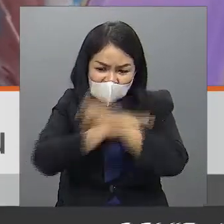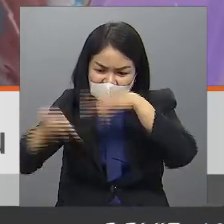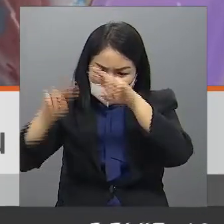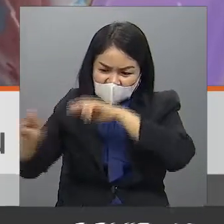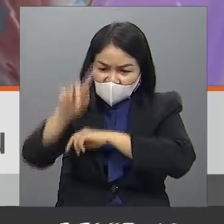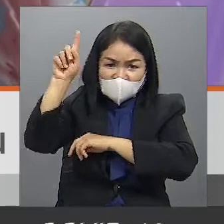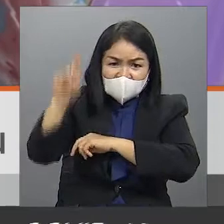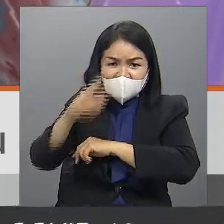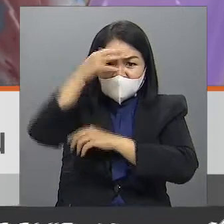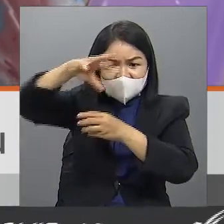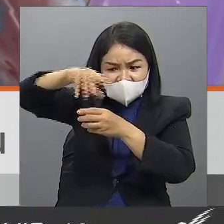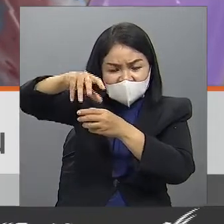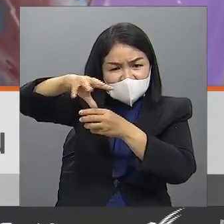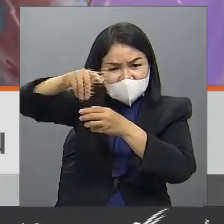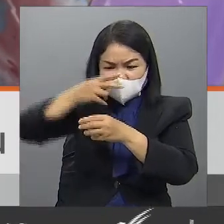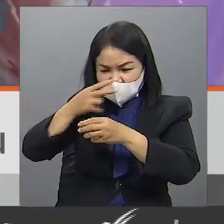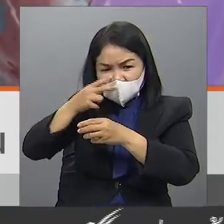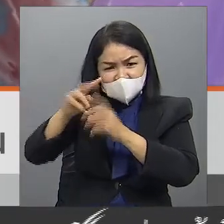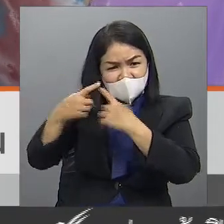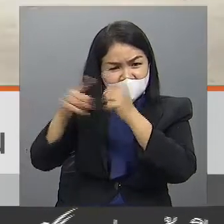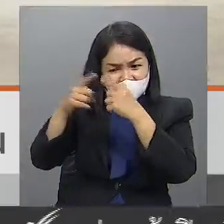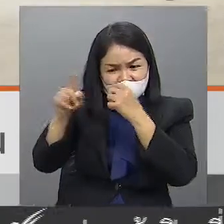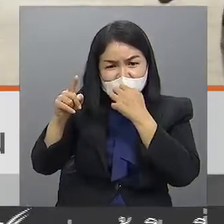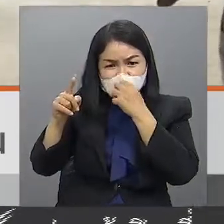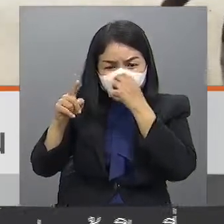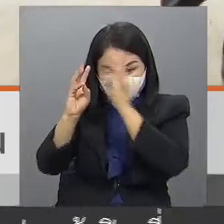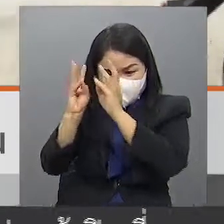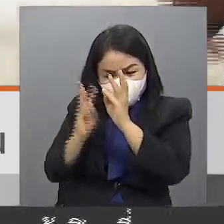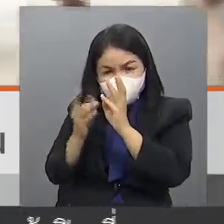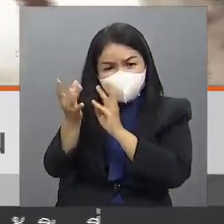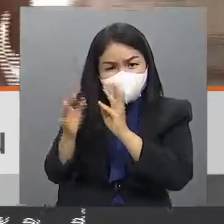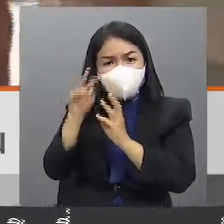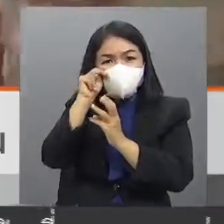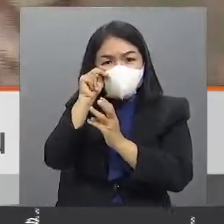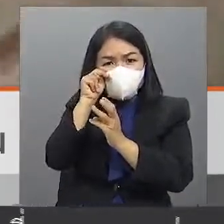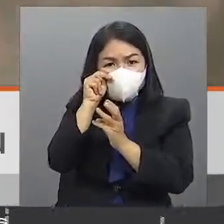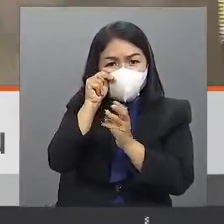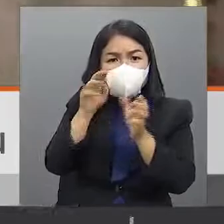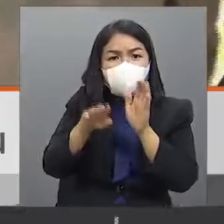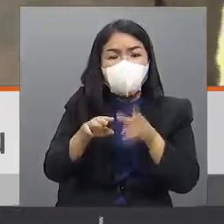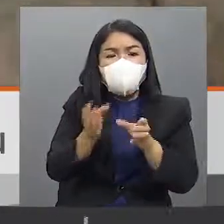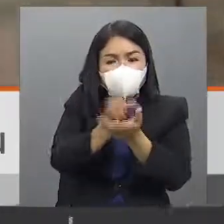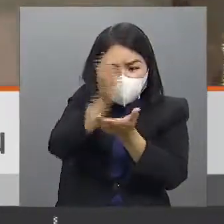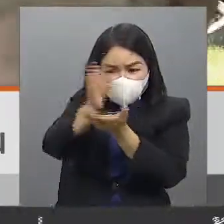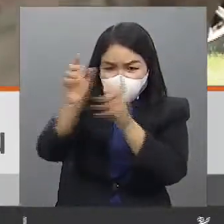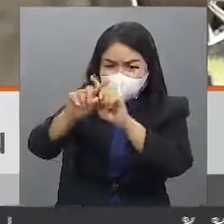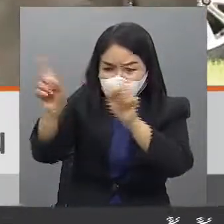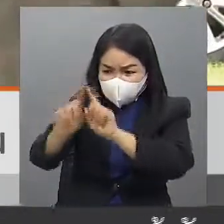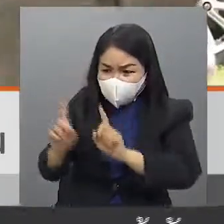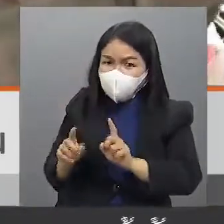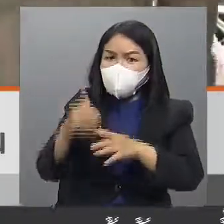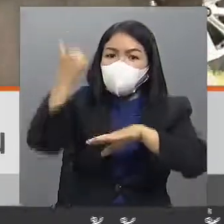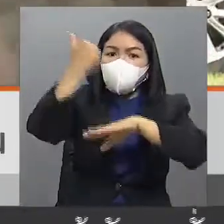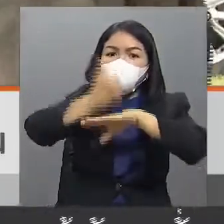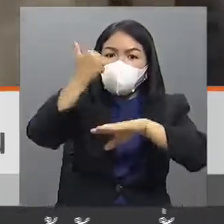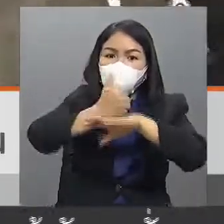นั้นปิดไม่สนิทและในน้ำมีตะกอนรวมถึงปริมาณน้ำในแต่ละขวดก็ไม่เท่ากันนะคะผู้อำนวยการโรงพยาบาลสนามสงขลาจิ